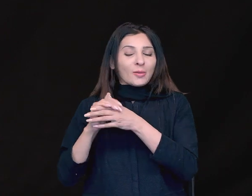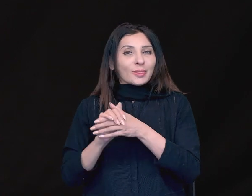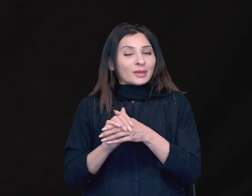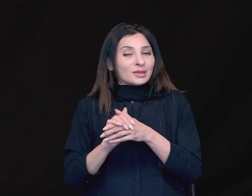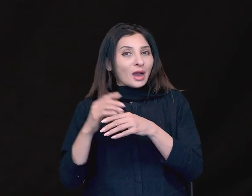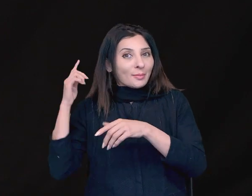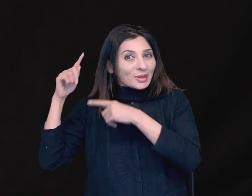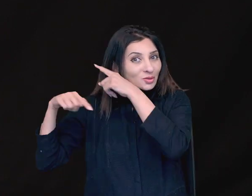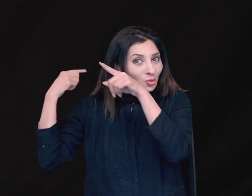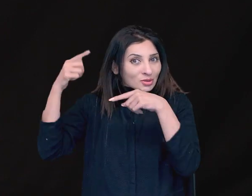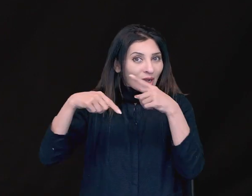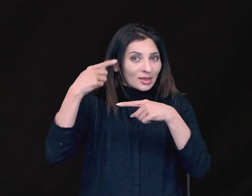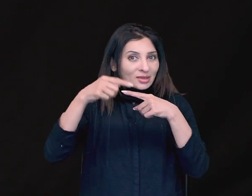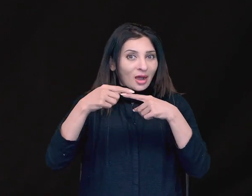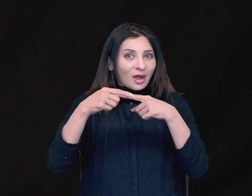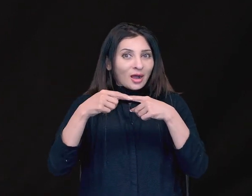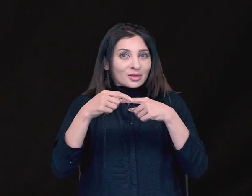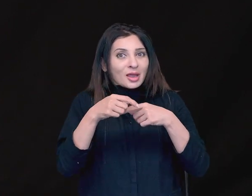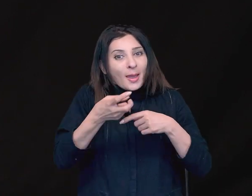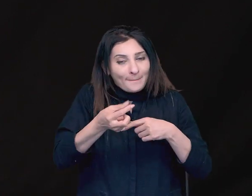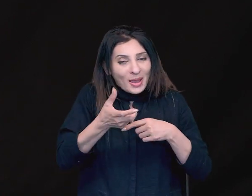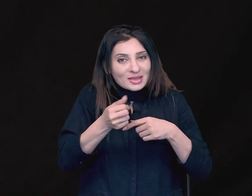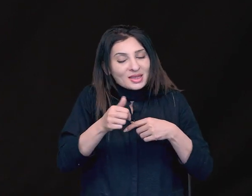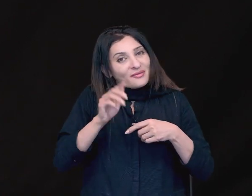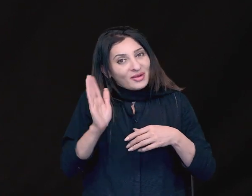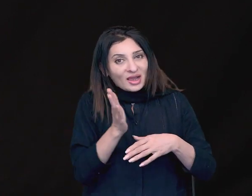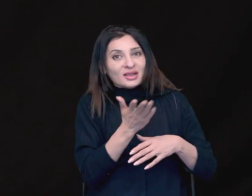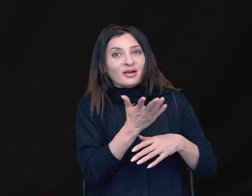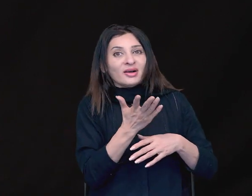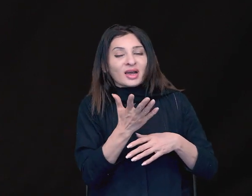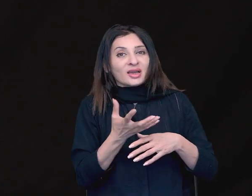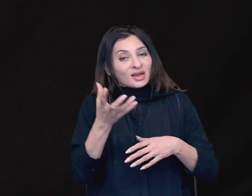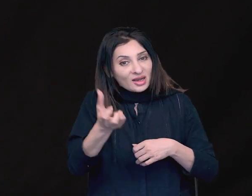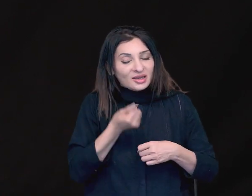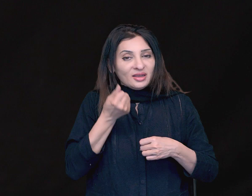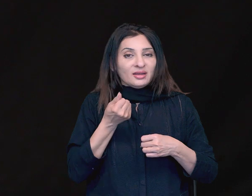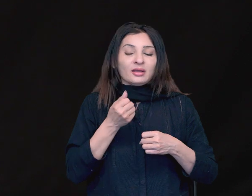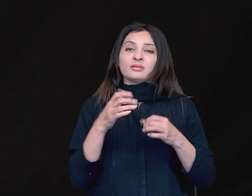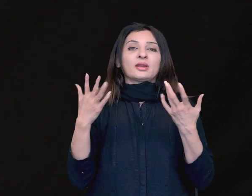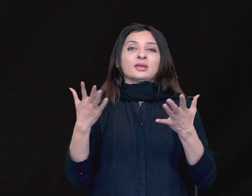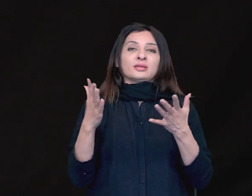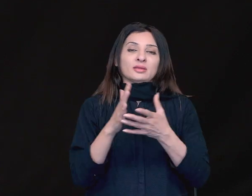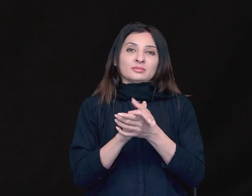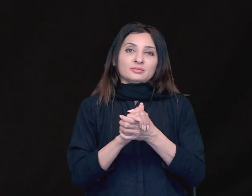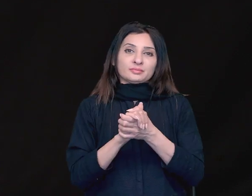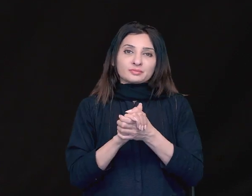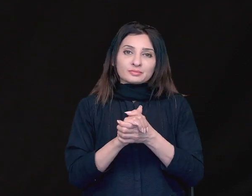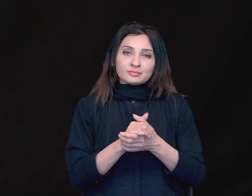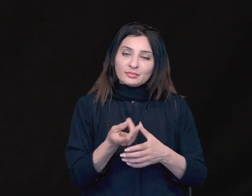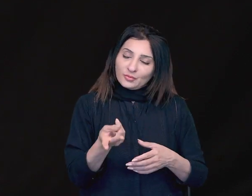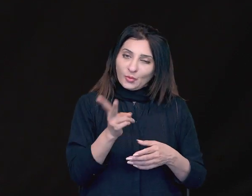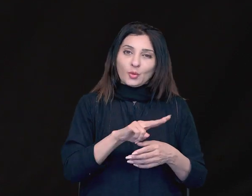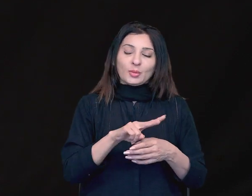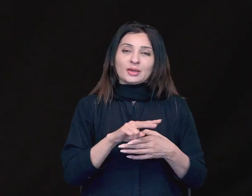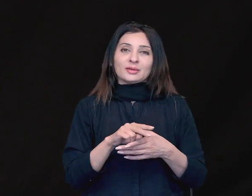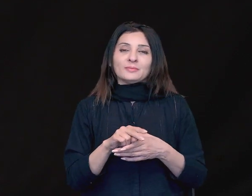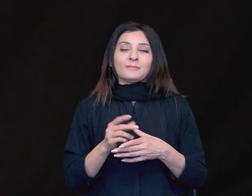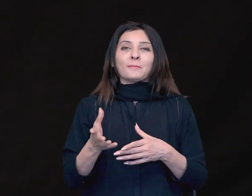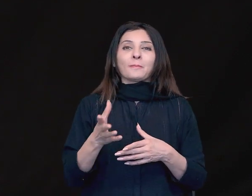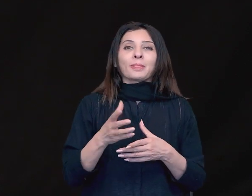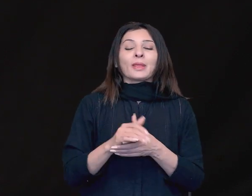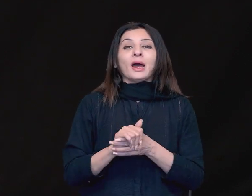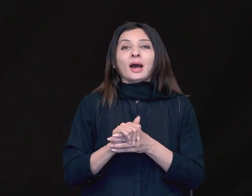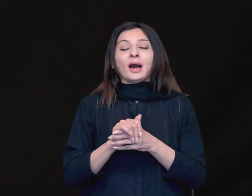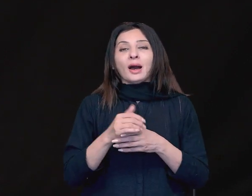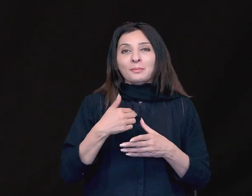نہیں ہے۔ میجورٹی، اگین میں بار بار یہ کہوں گی کہ میں ریپرزینٹ اس کلاس کو نہیں کرتی جو میجورٹی